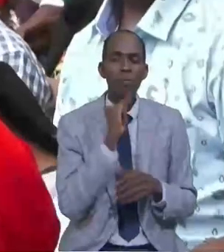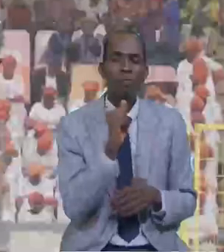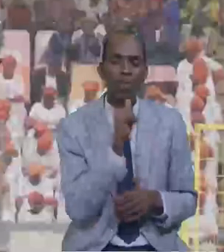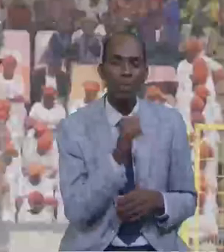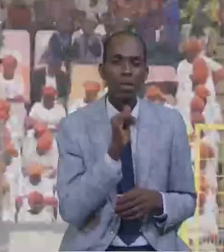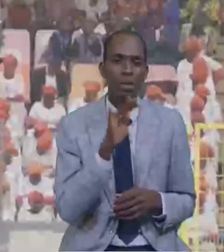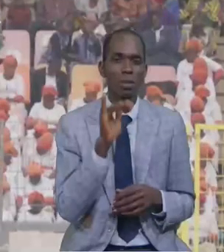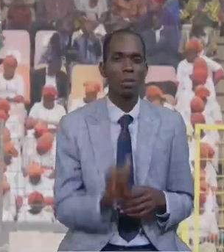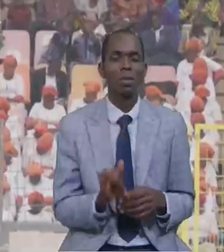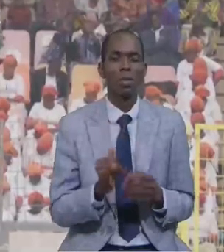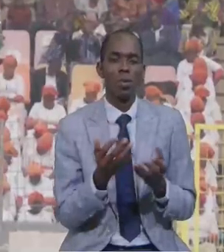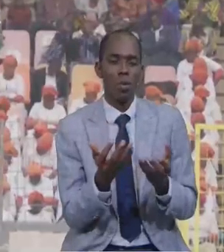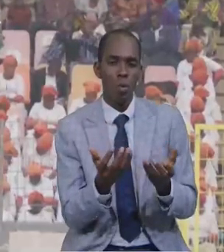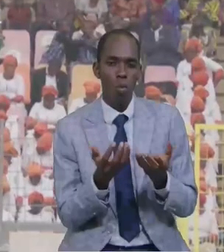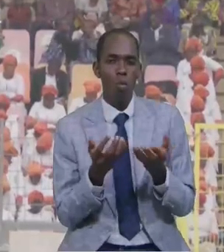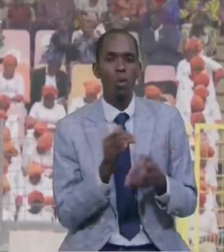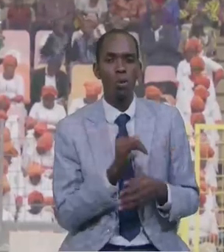toutes les mauvaises choses.